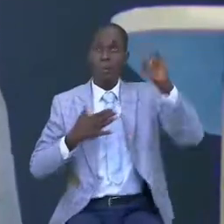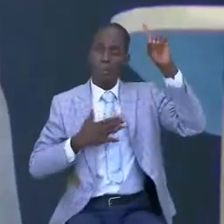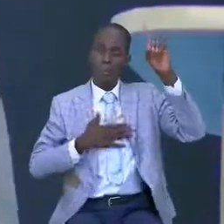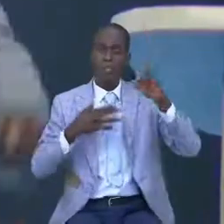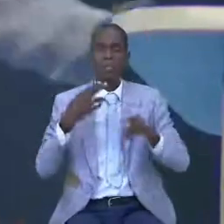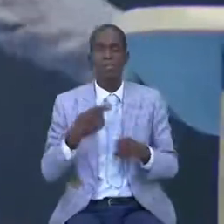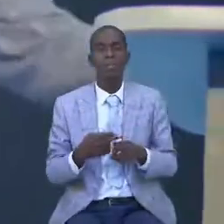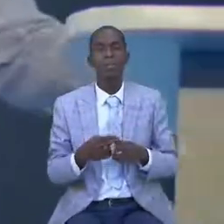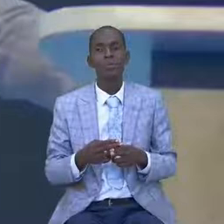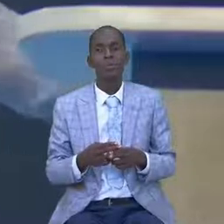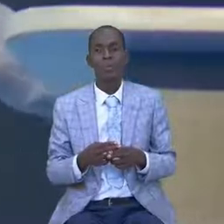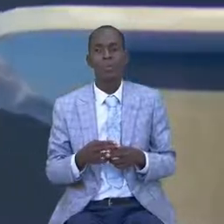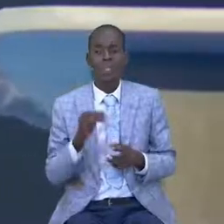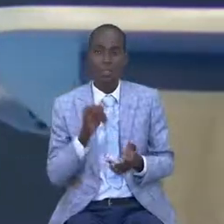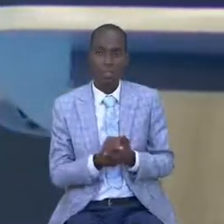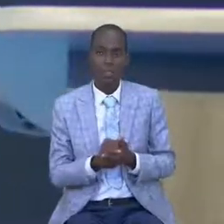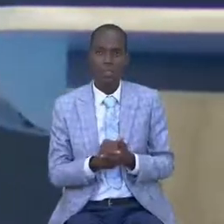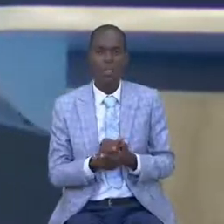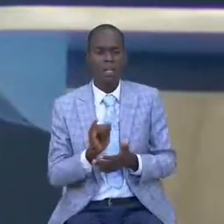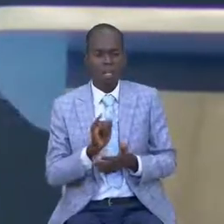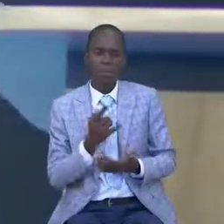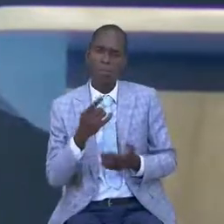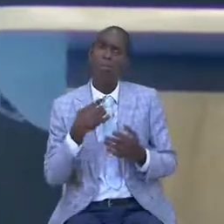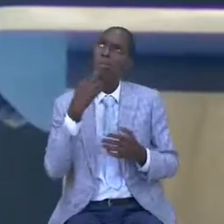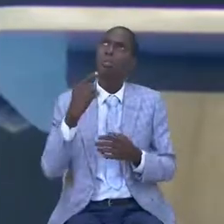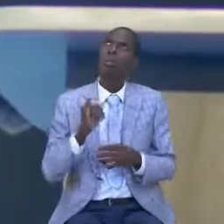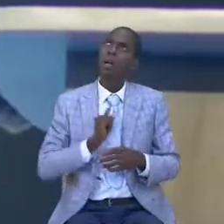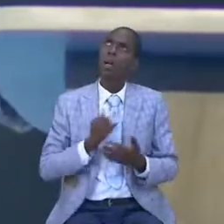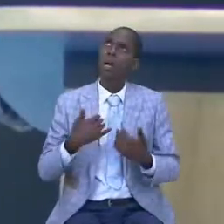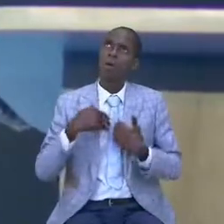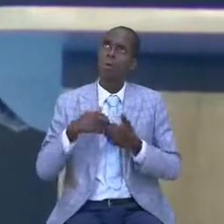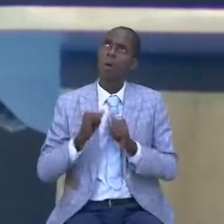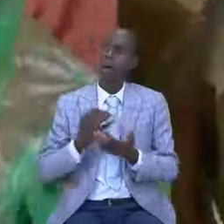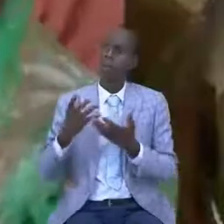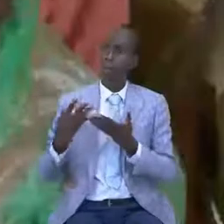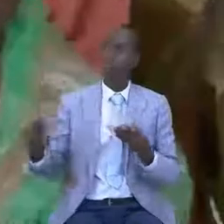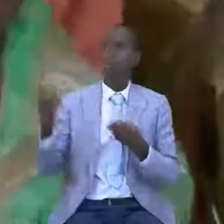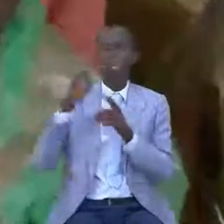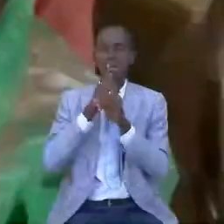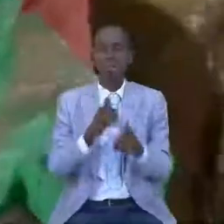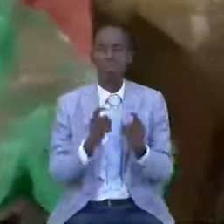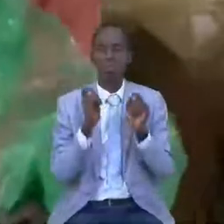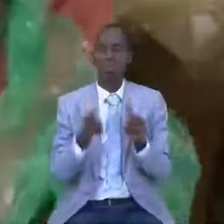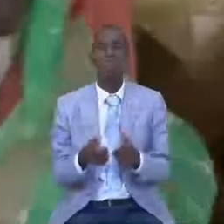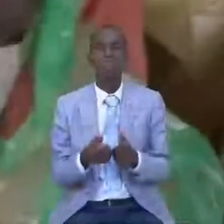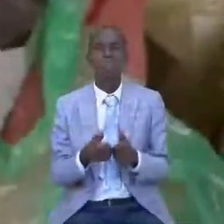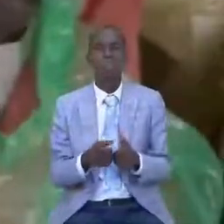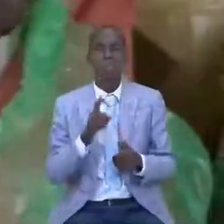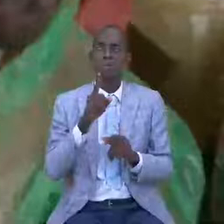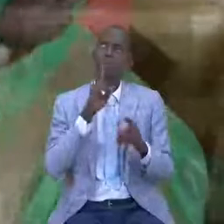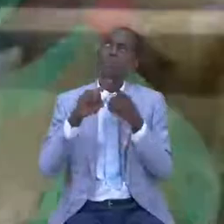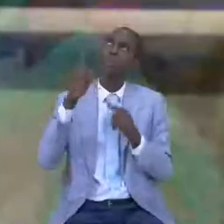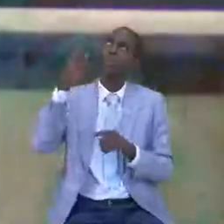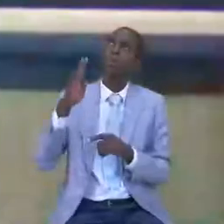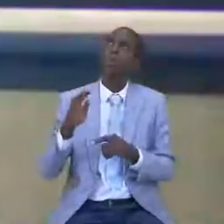demanderez au Père, ce que vous demanderez au Père en mon nom, que j'ai un problème, je veux la